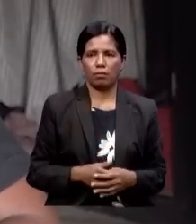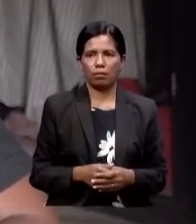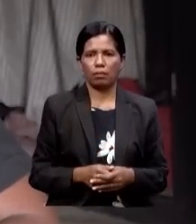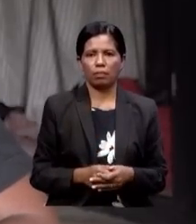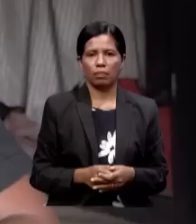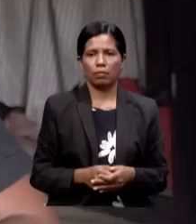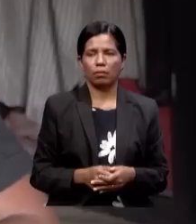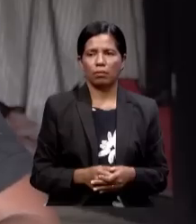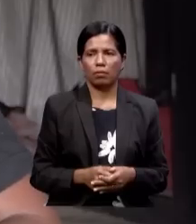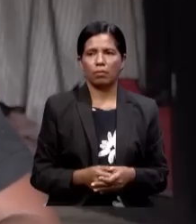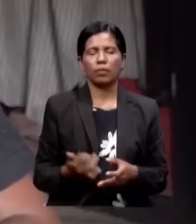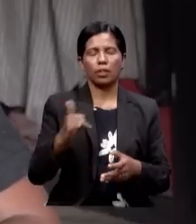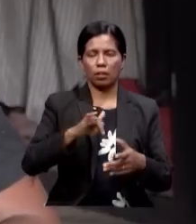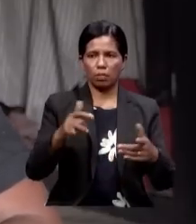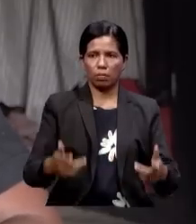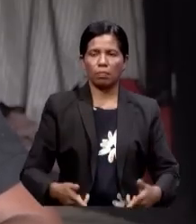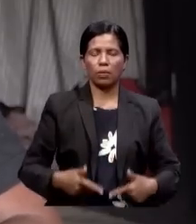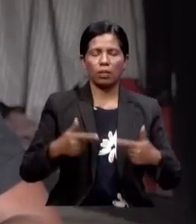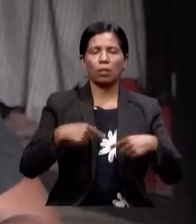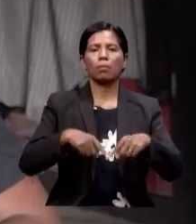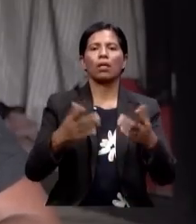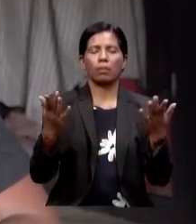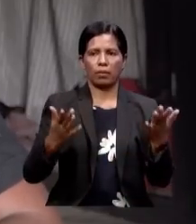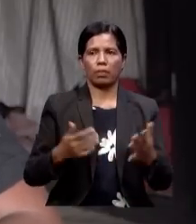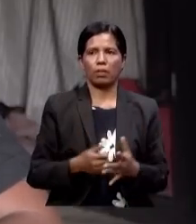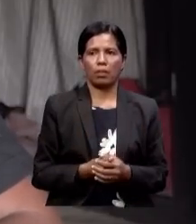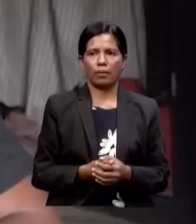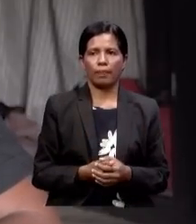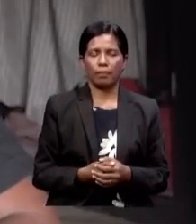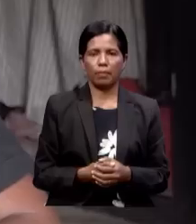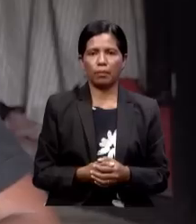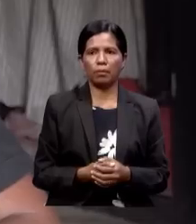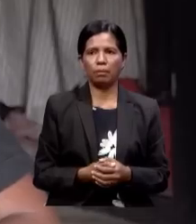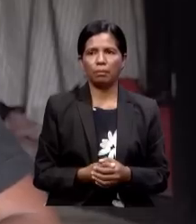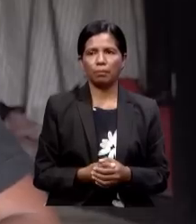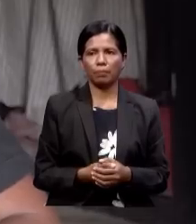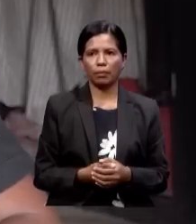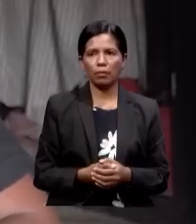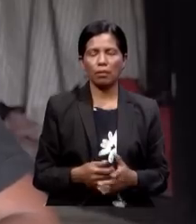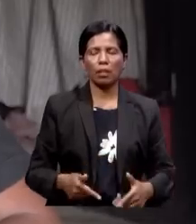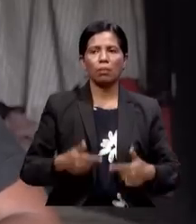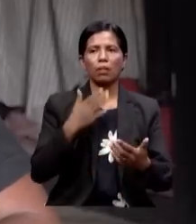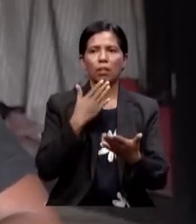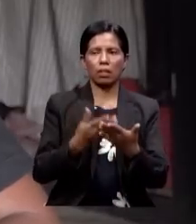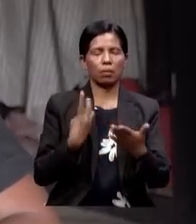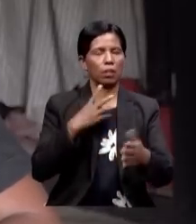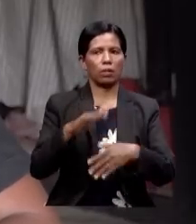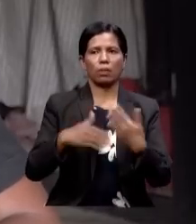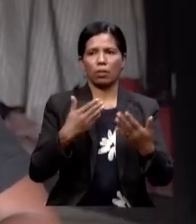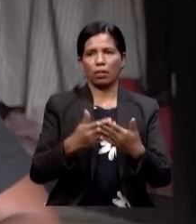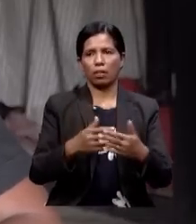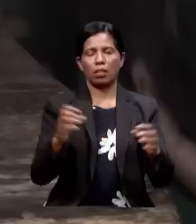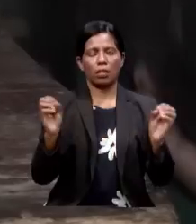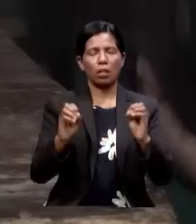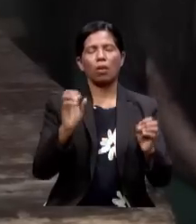Sekarang be sekarang muris ni atau balos ni be. Amaru ansan sira se muris dia bai tahu tu like kan lah anda sik